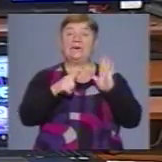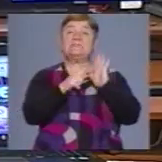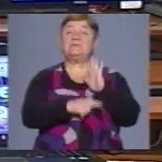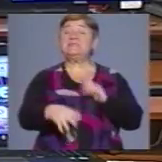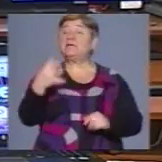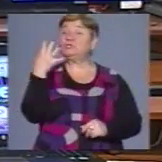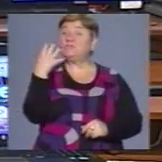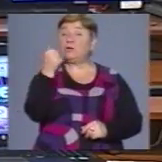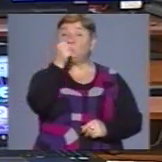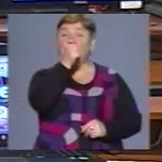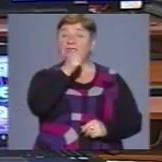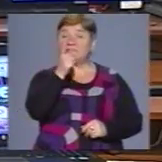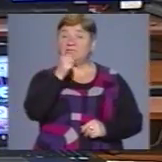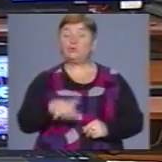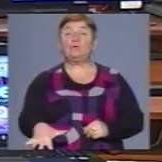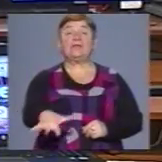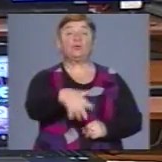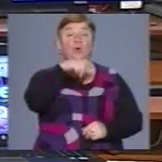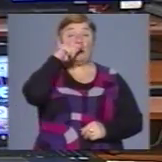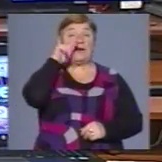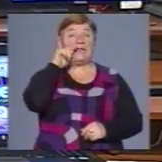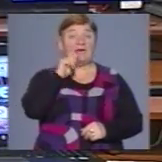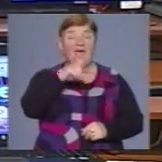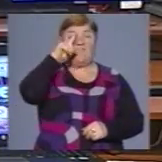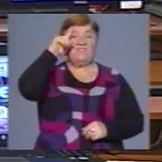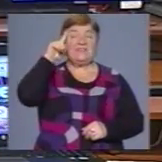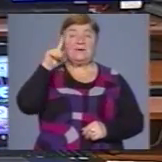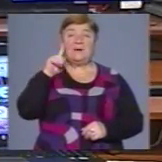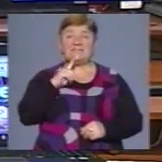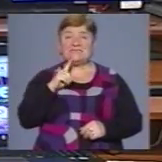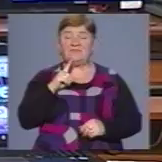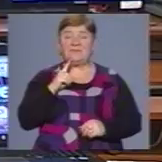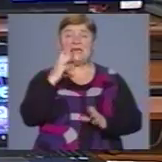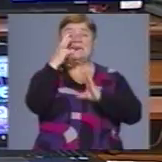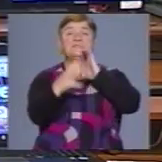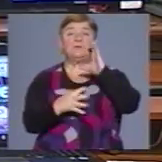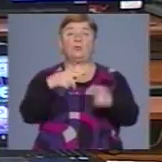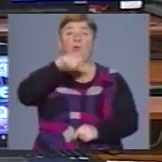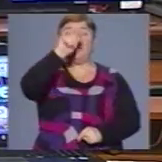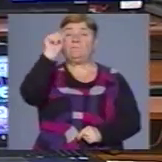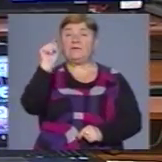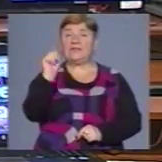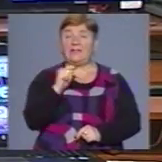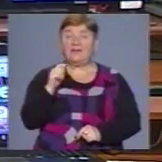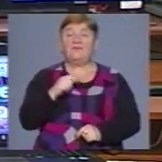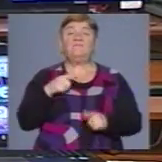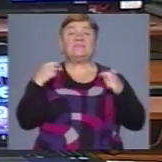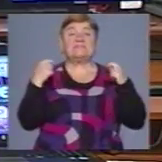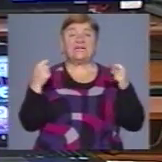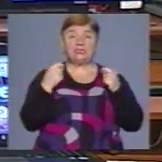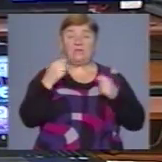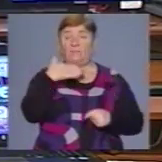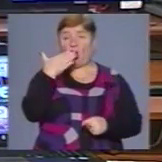74-ту річницю звільнення території України від німецьких військ в ході Другої світової війни відзначили в Ужгороді. 28